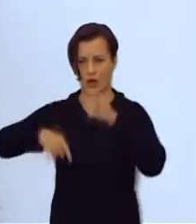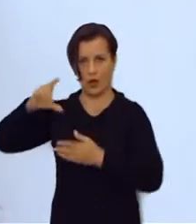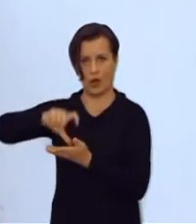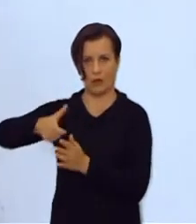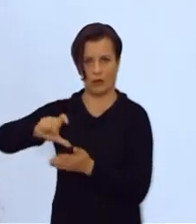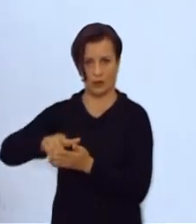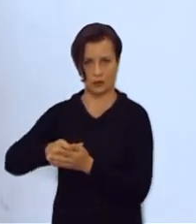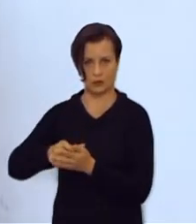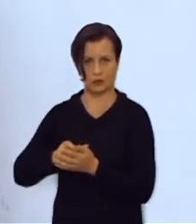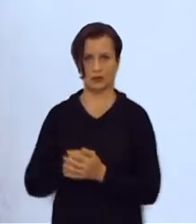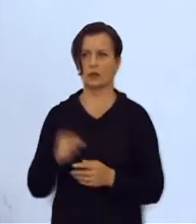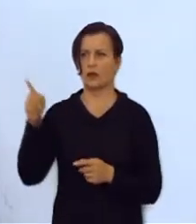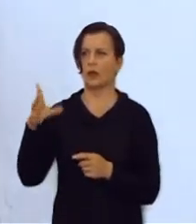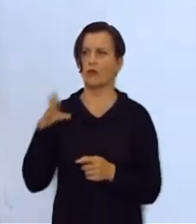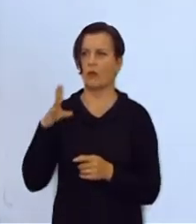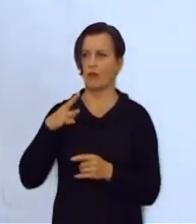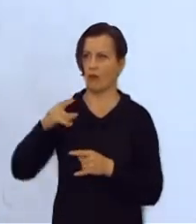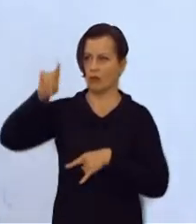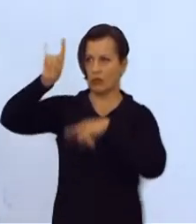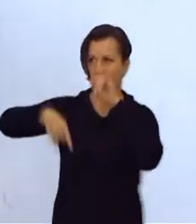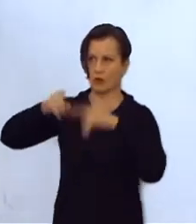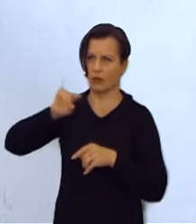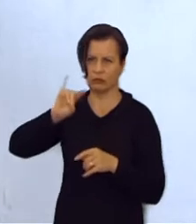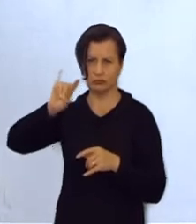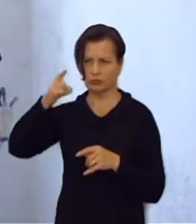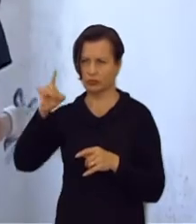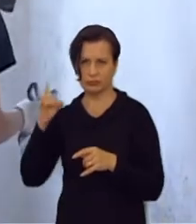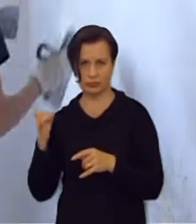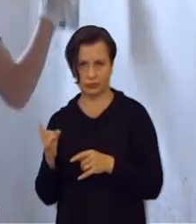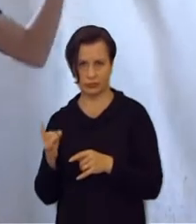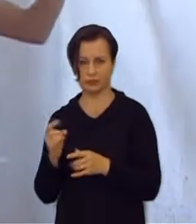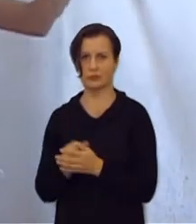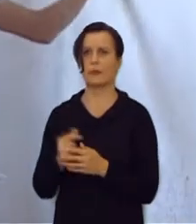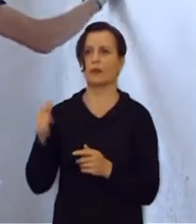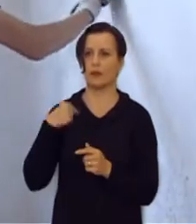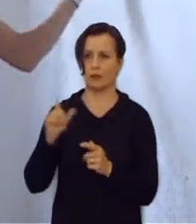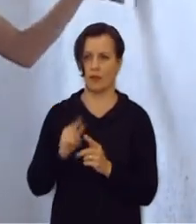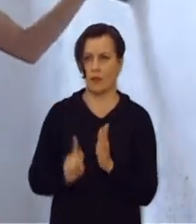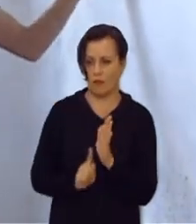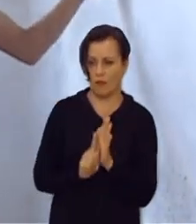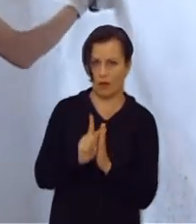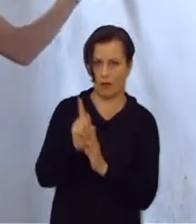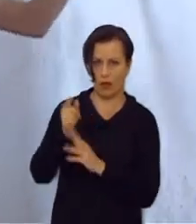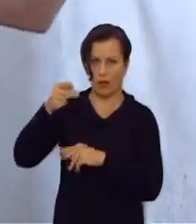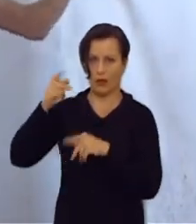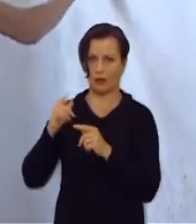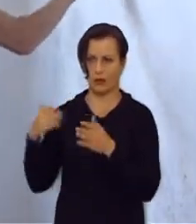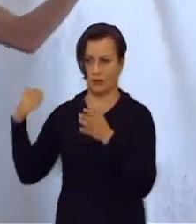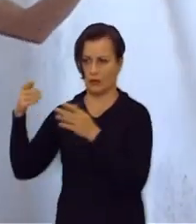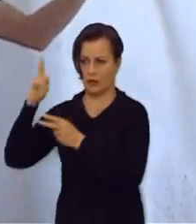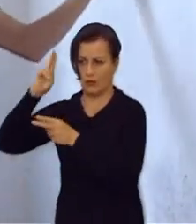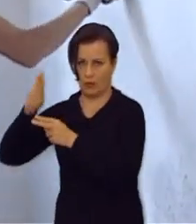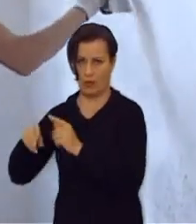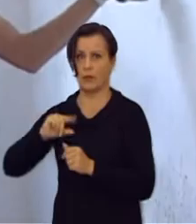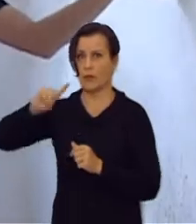atremontuotas kambarys, nes kadangi buvo labai dažai nusilupinėję, tai mes padarysime visą nuo pradžių iki galo